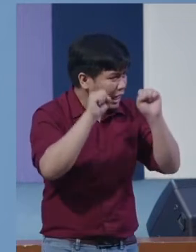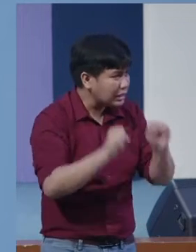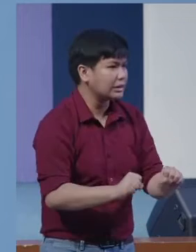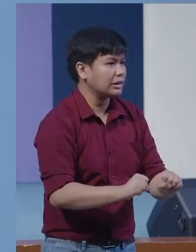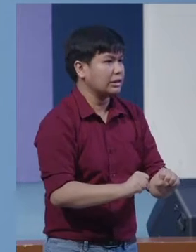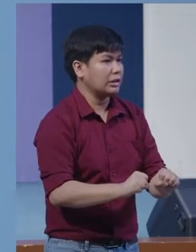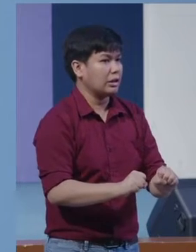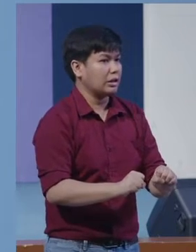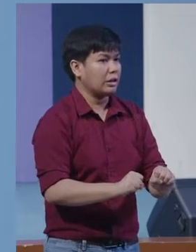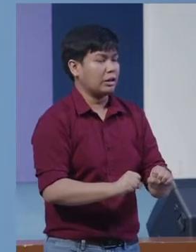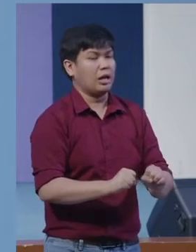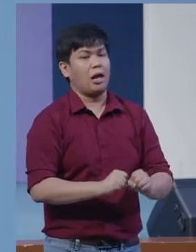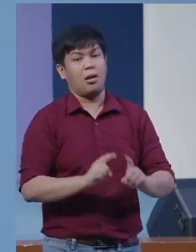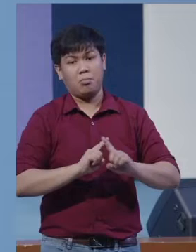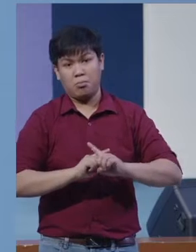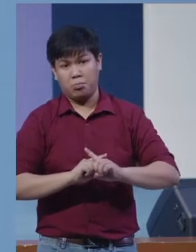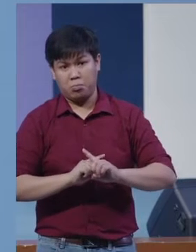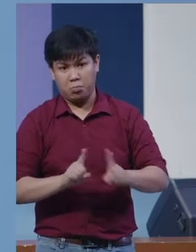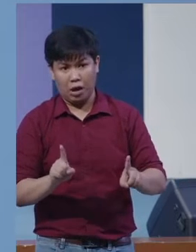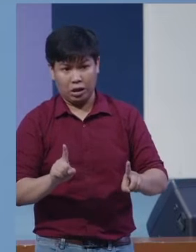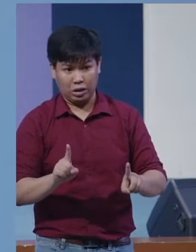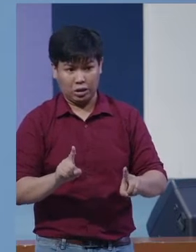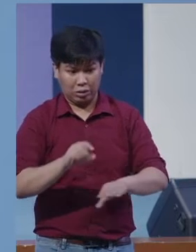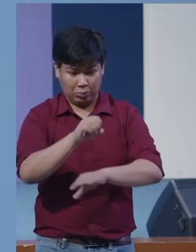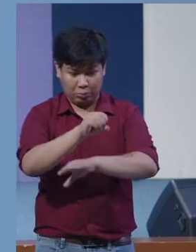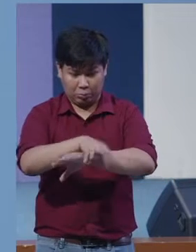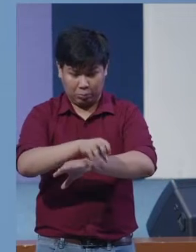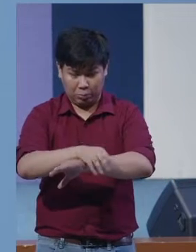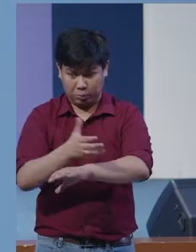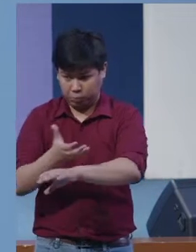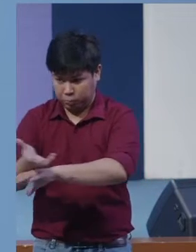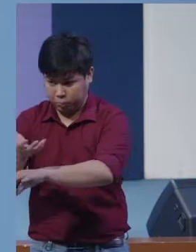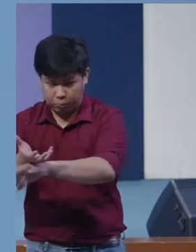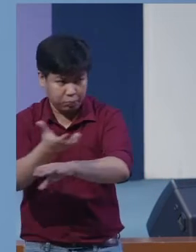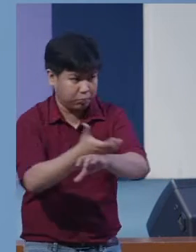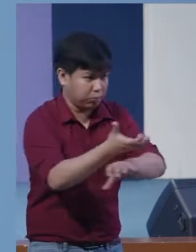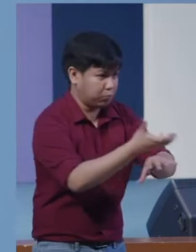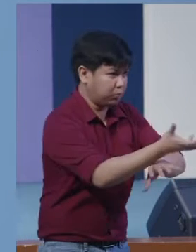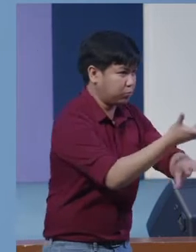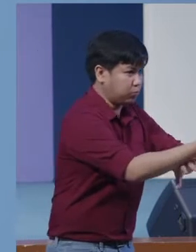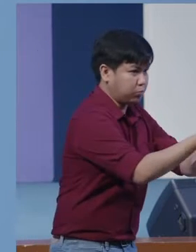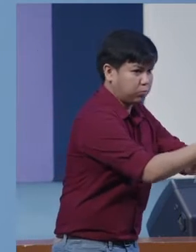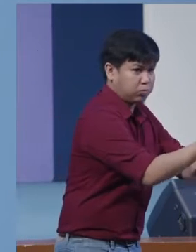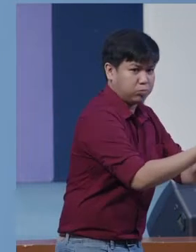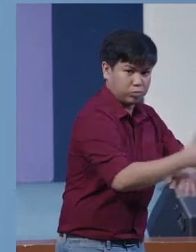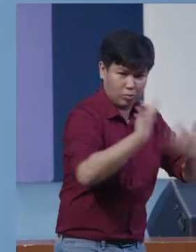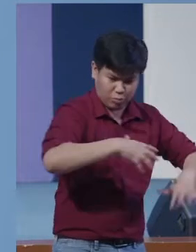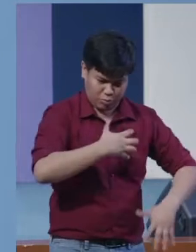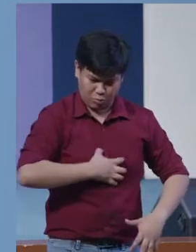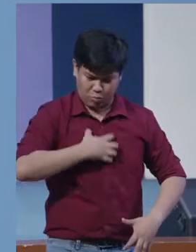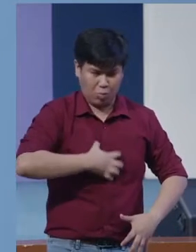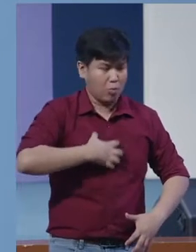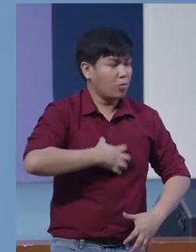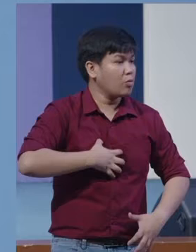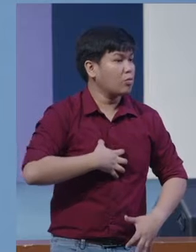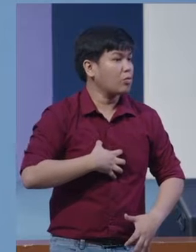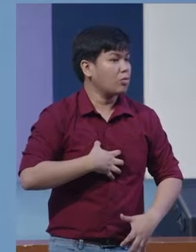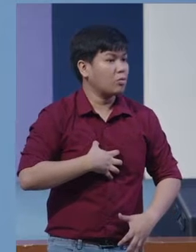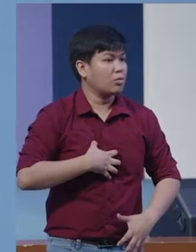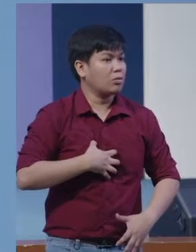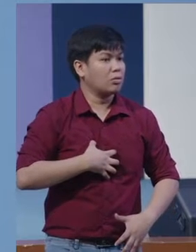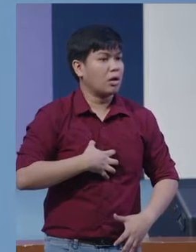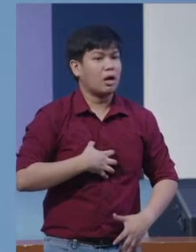kaligtasan, pero kung mapanirang puri at mapagreklamo